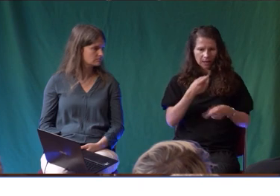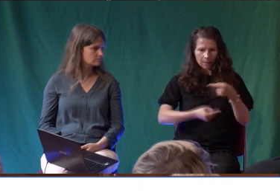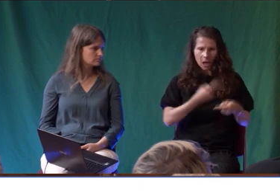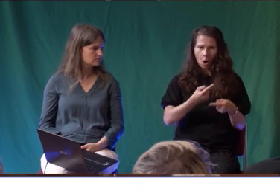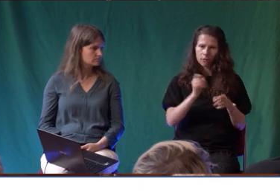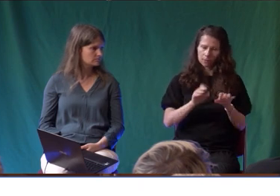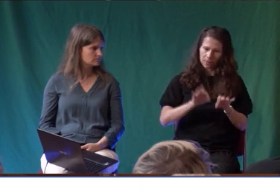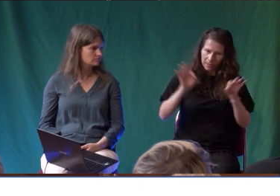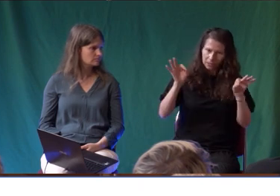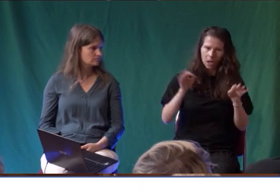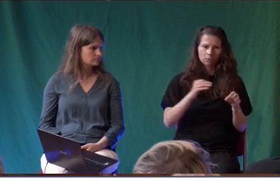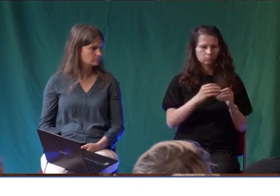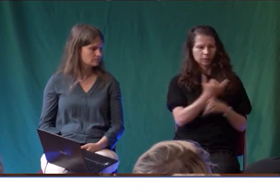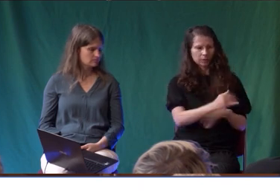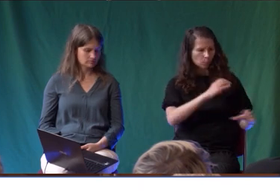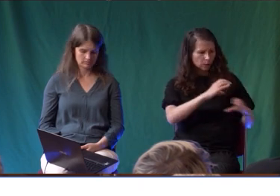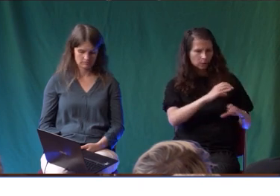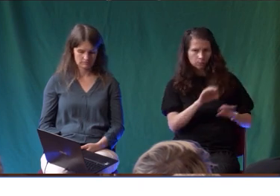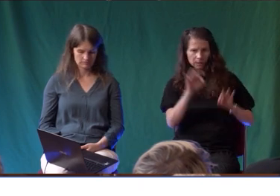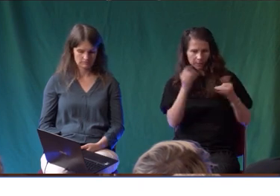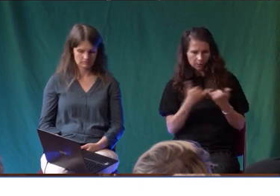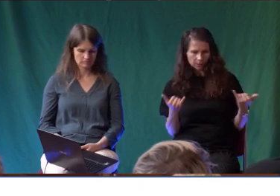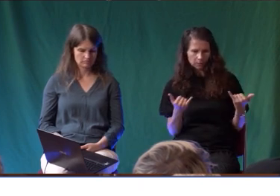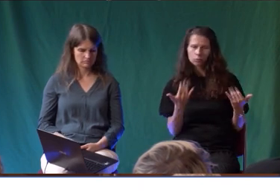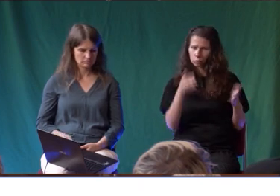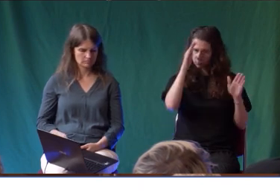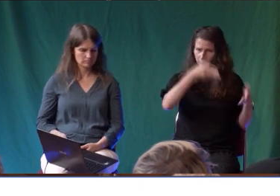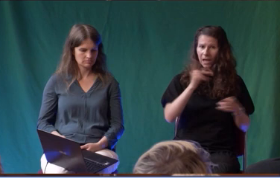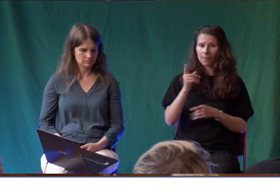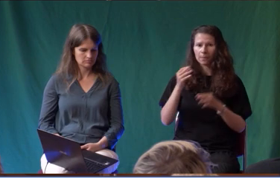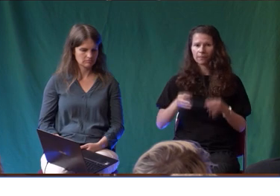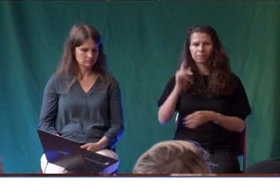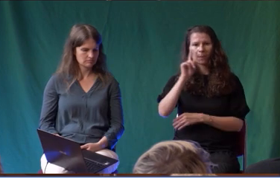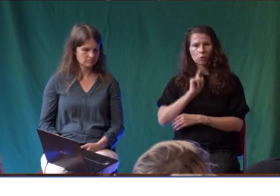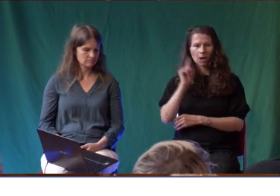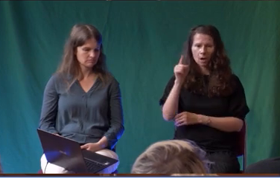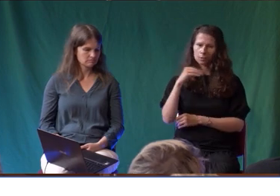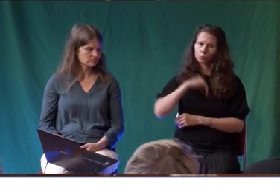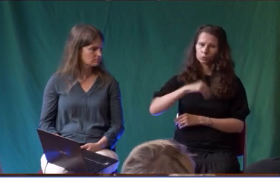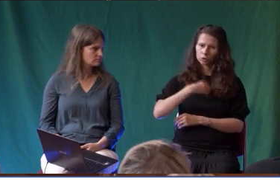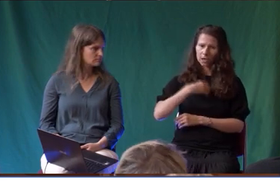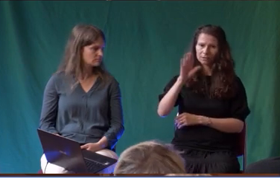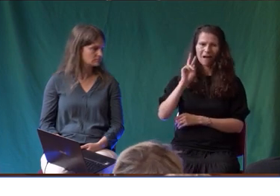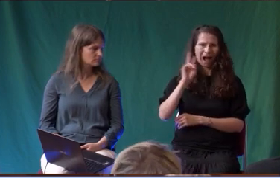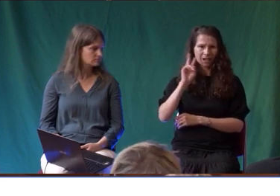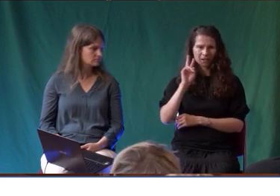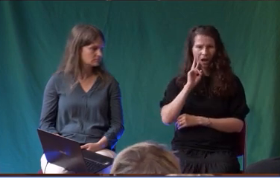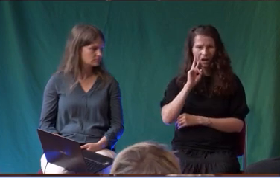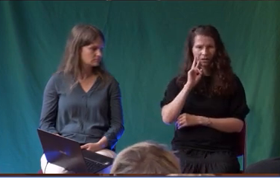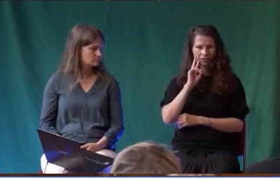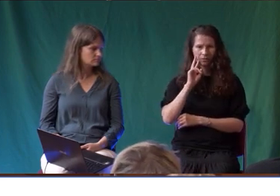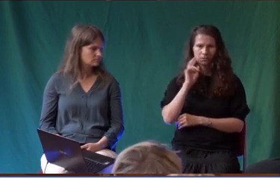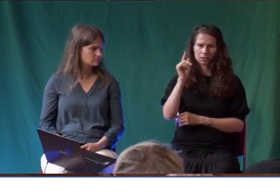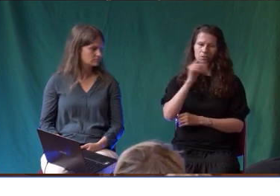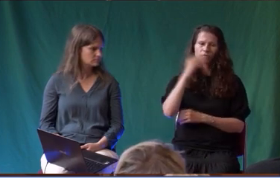machen können in der Kommunikation mit dem Kind aber wenn eine psychische erkrankte Mutter im Alltag zu sehr in